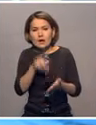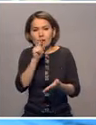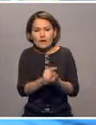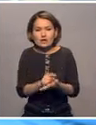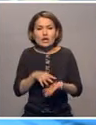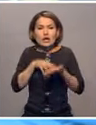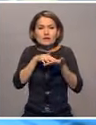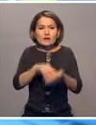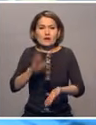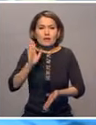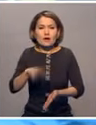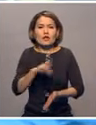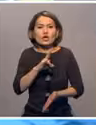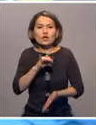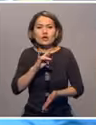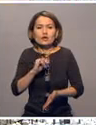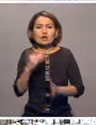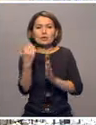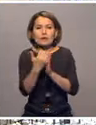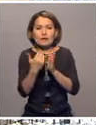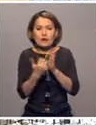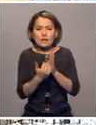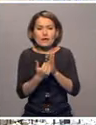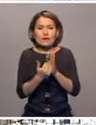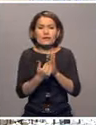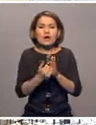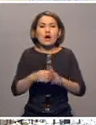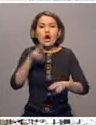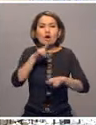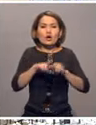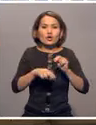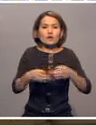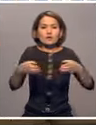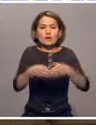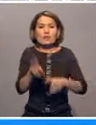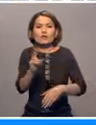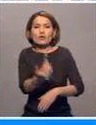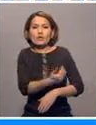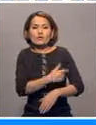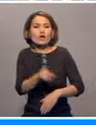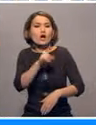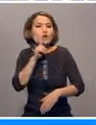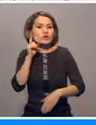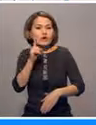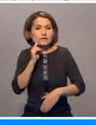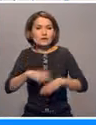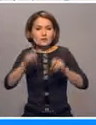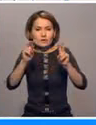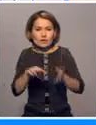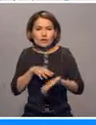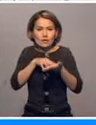тиіс. Нұрлы жол бағдарламасы бойынша салынатын құрылыс нысандарында жұмыс істеуге ниет білдірген жастардан өтініш наурыз айының 5-нен